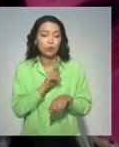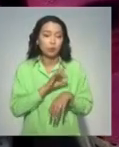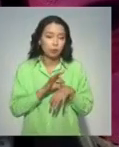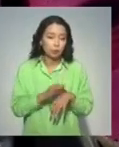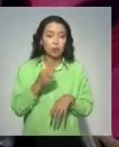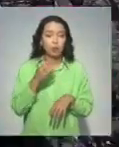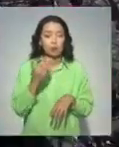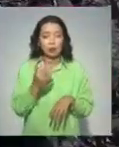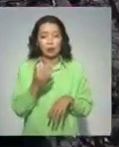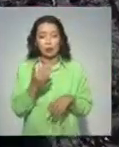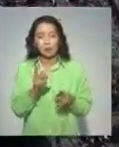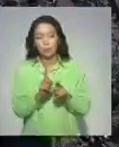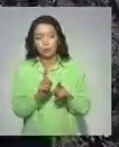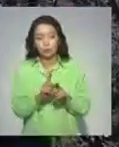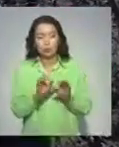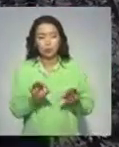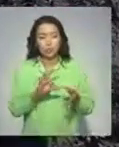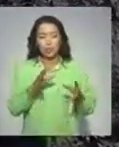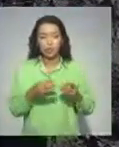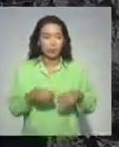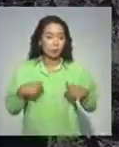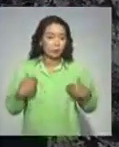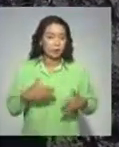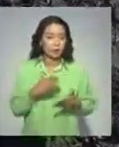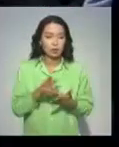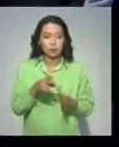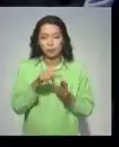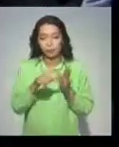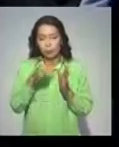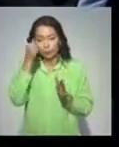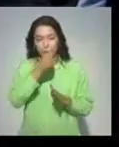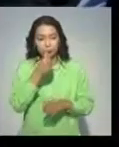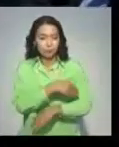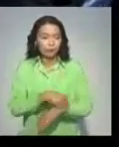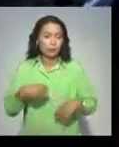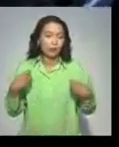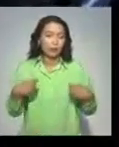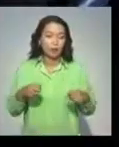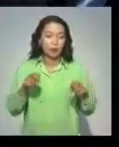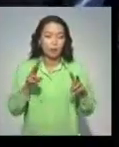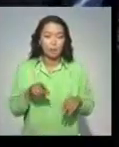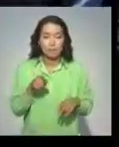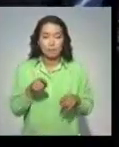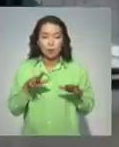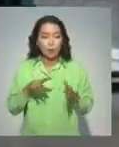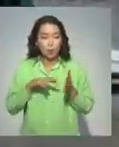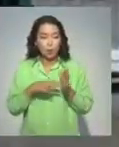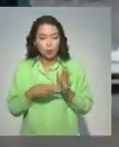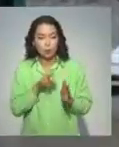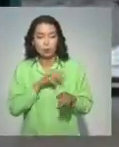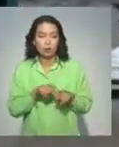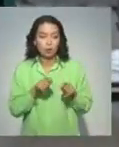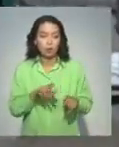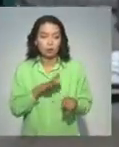жатқан шаралар әзірге айтарлықтай нәтиже бермей тұр. 2016 жылы көше саудасына арналған 1000 орын жобасы іске қосылған.